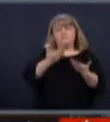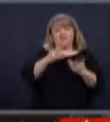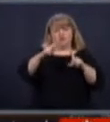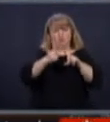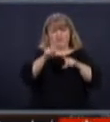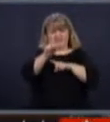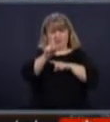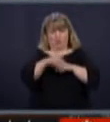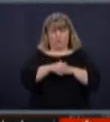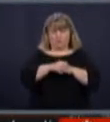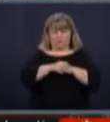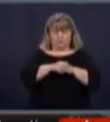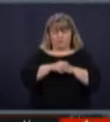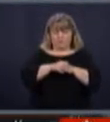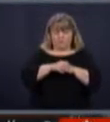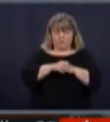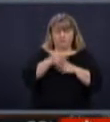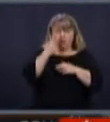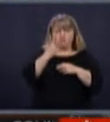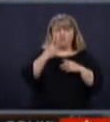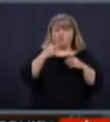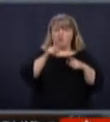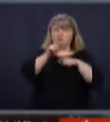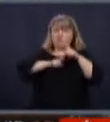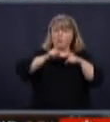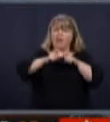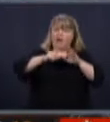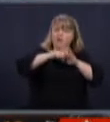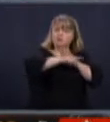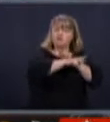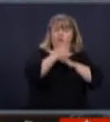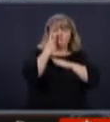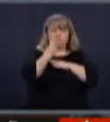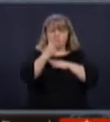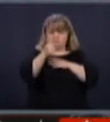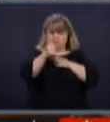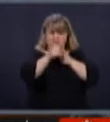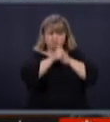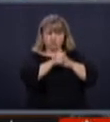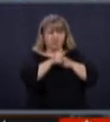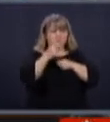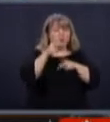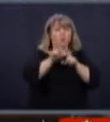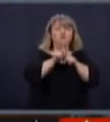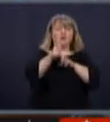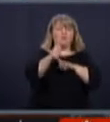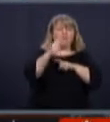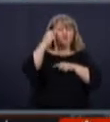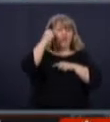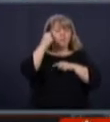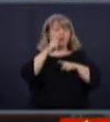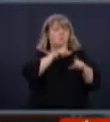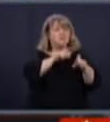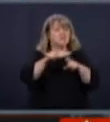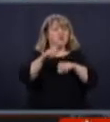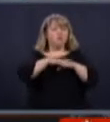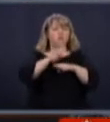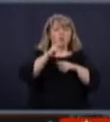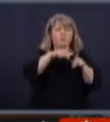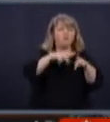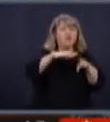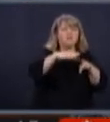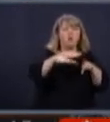Vous suivez certainement la situation, les sondages. Je suis sûr aussi que votre gouvernement probablement sonde actuellement la population sur ces solutions. Et, est-ce que